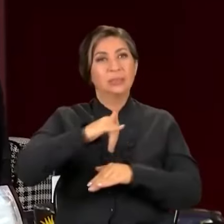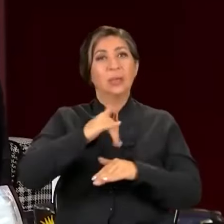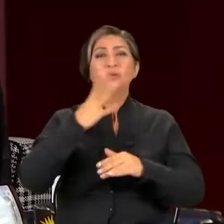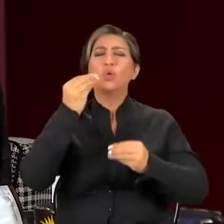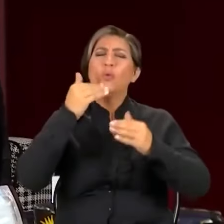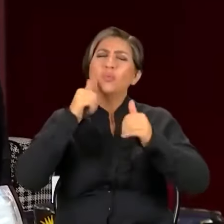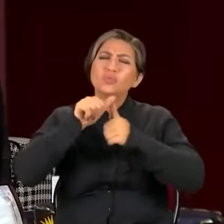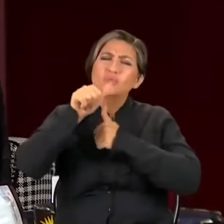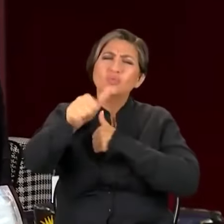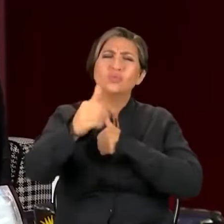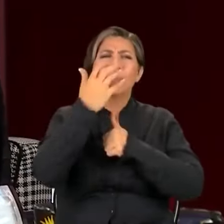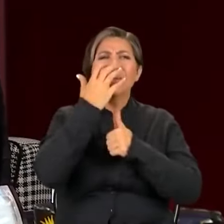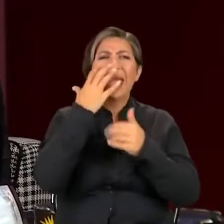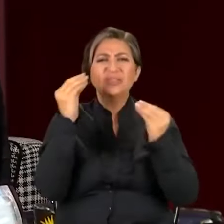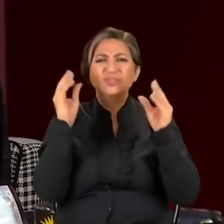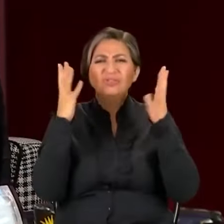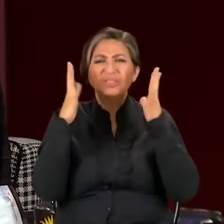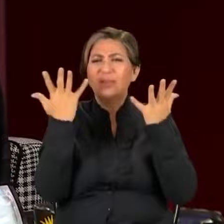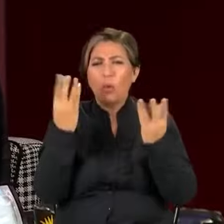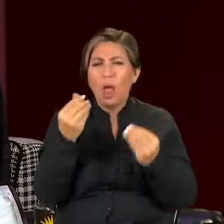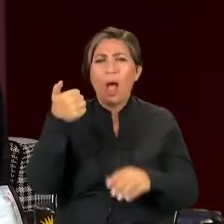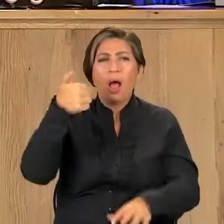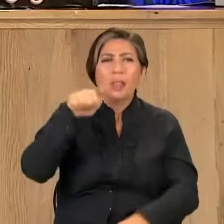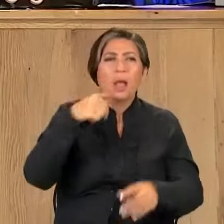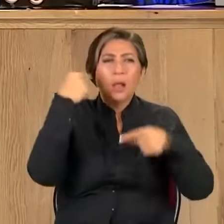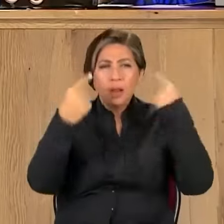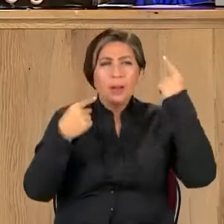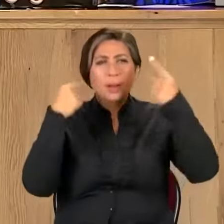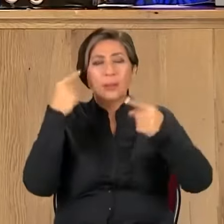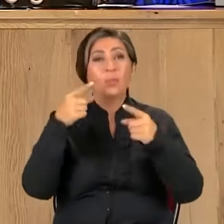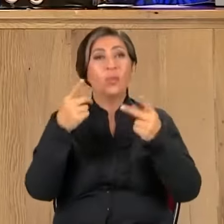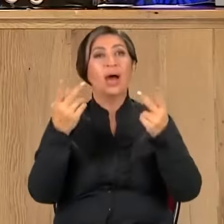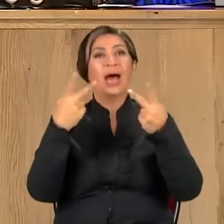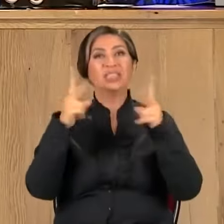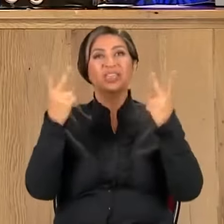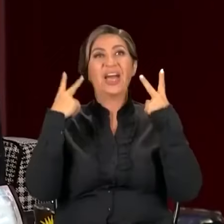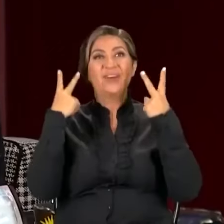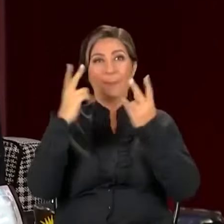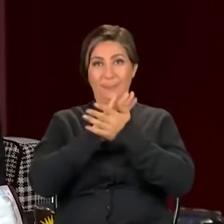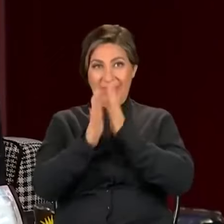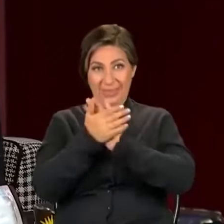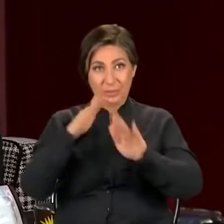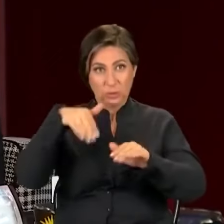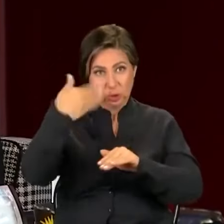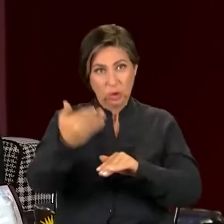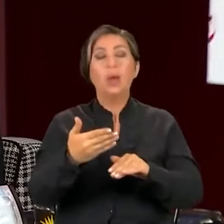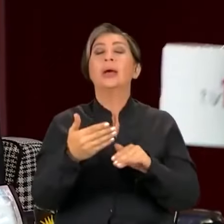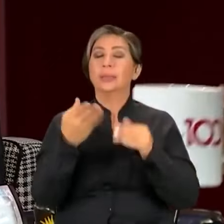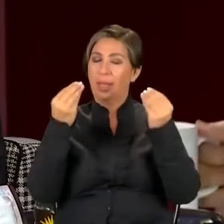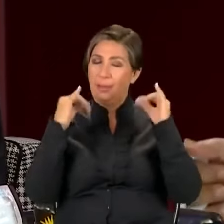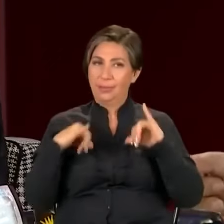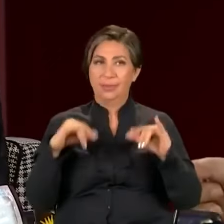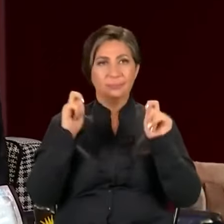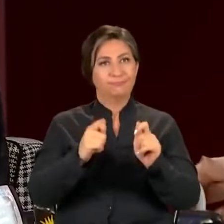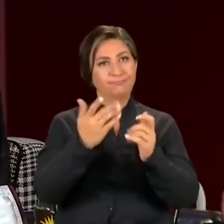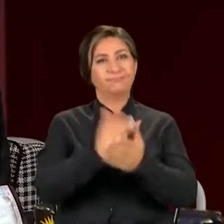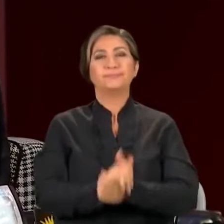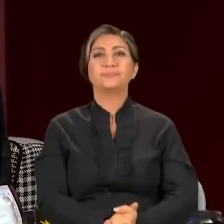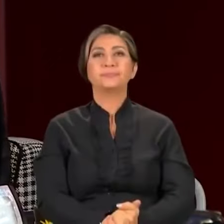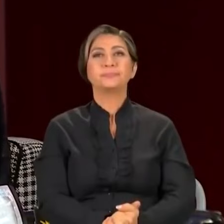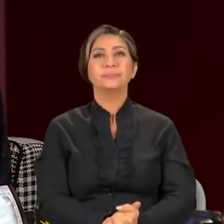çok bekliyoruz yani en çılgın olan şey nedir? 6 ay onun için. Ya şimdi bu falan. Açık havalarım falan var ya, onları atlatırsan. Onları atlattıktan daha sonra. Daha rahat edeceğim. Harikulade